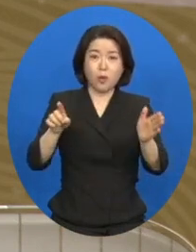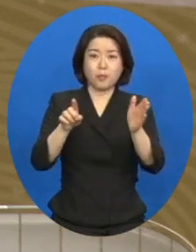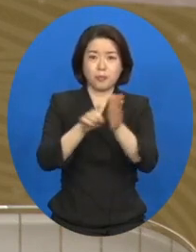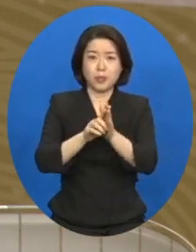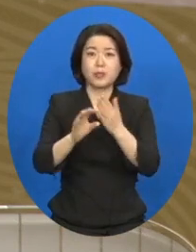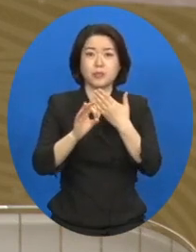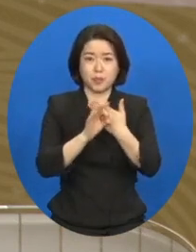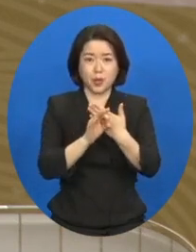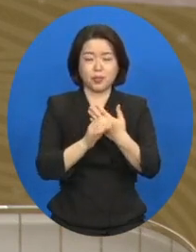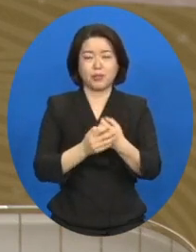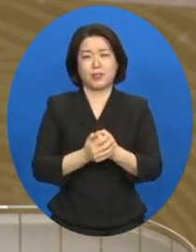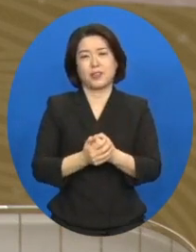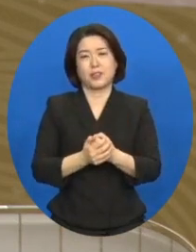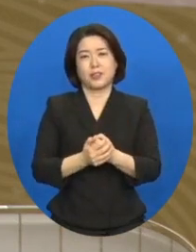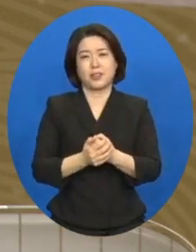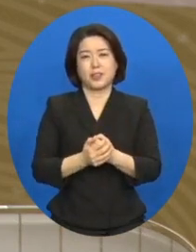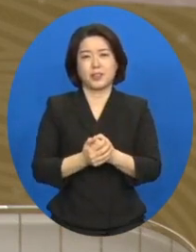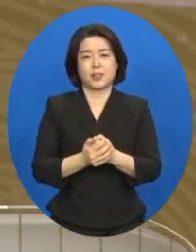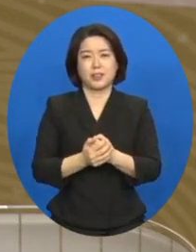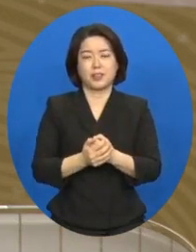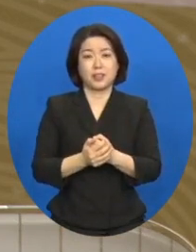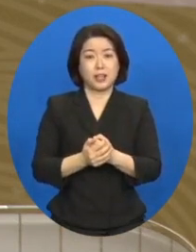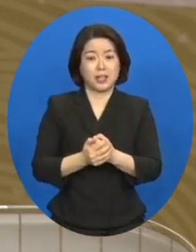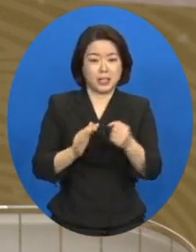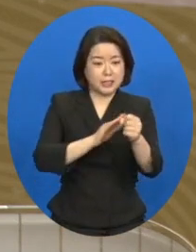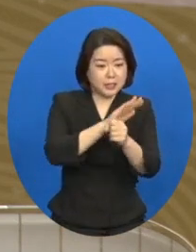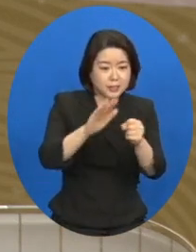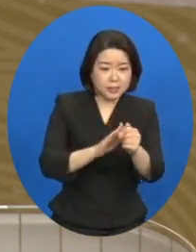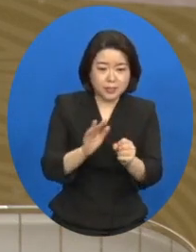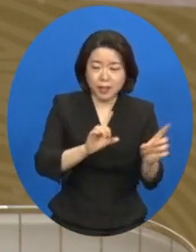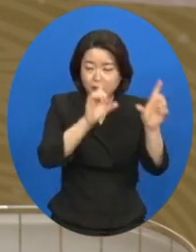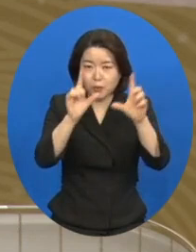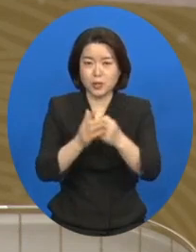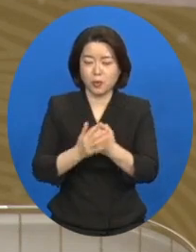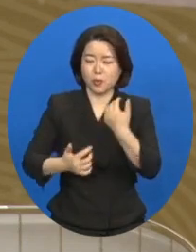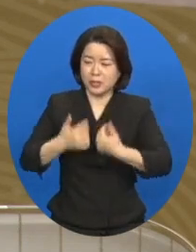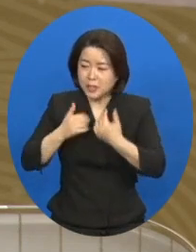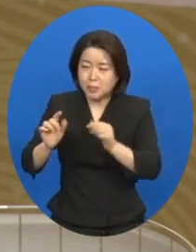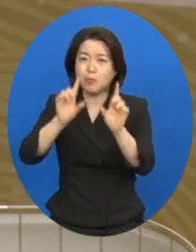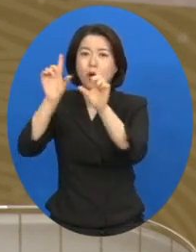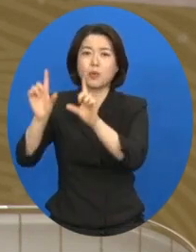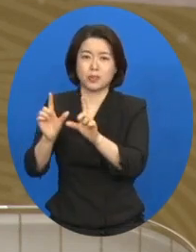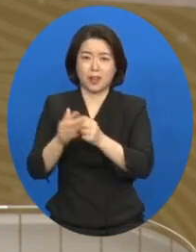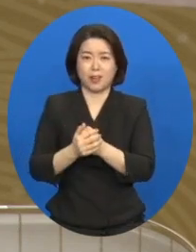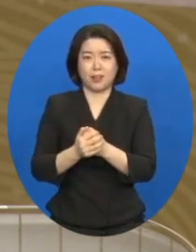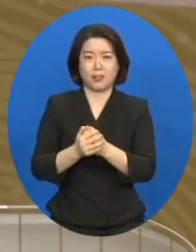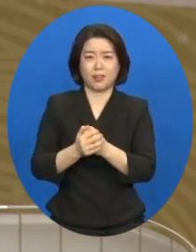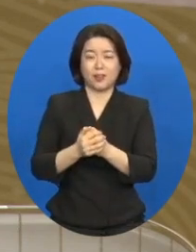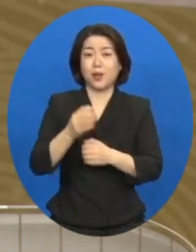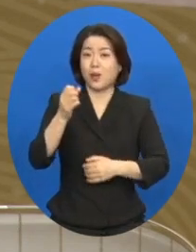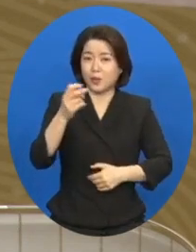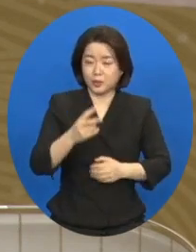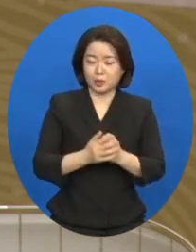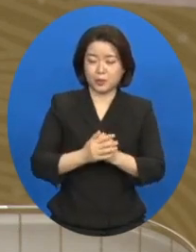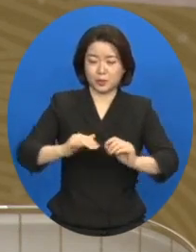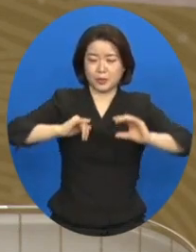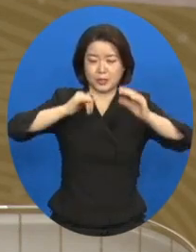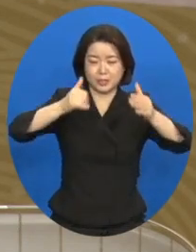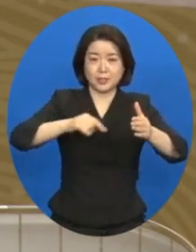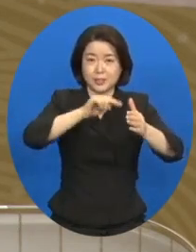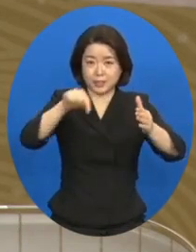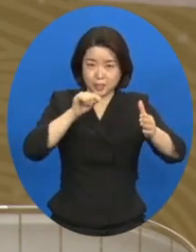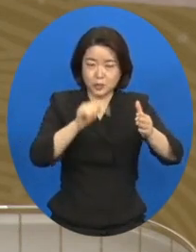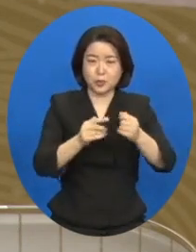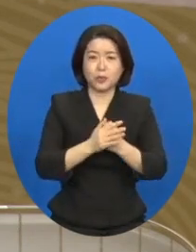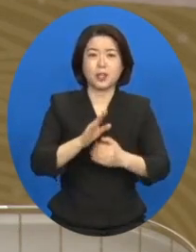되면 그러면 사랑하고 살고 기뻐하고 살고 그리고 세상에